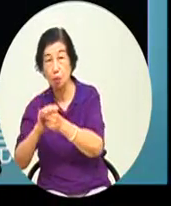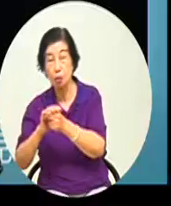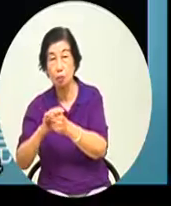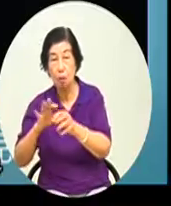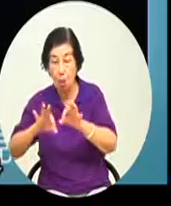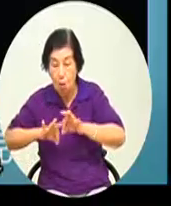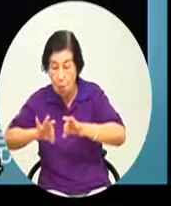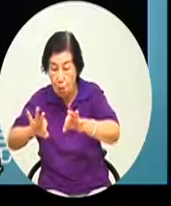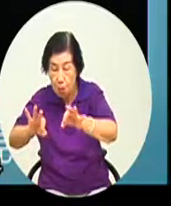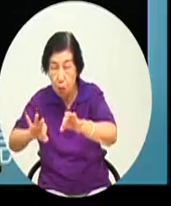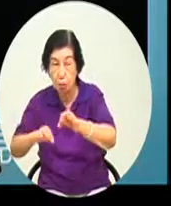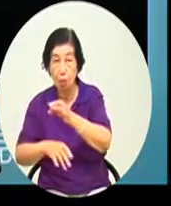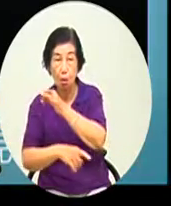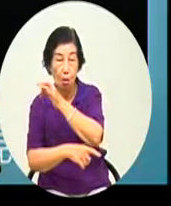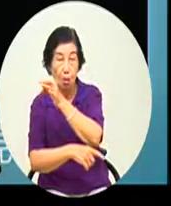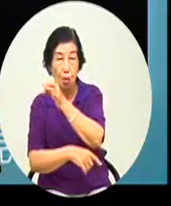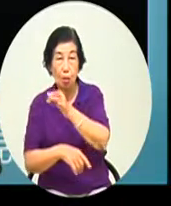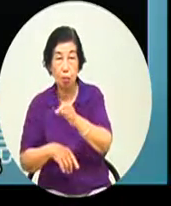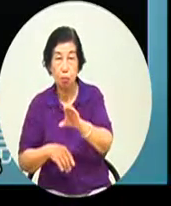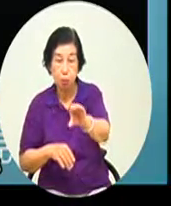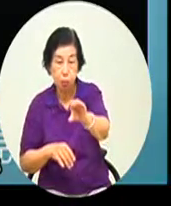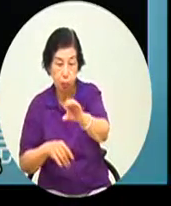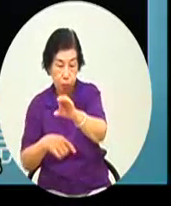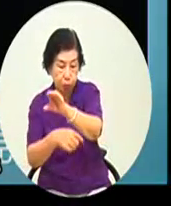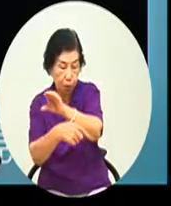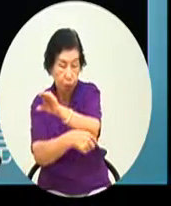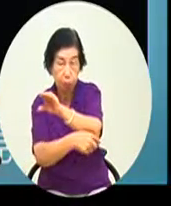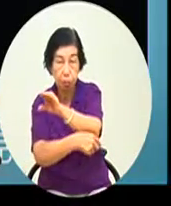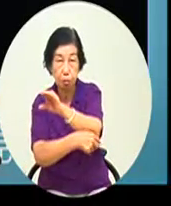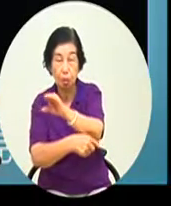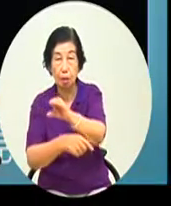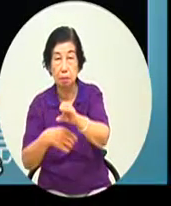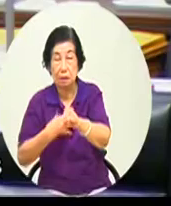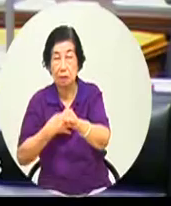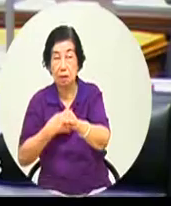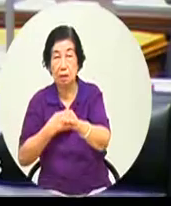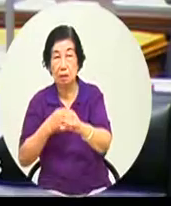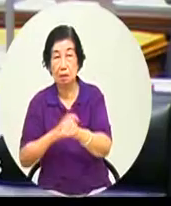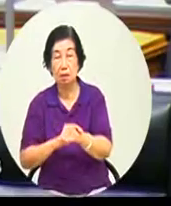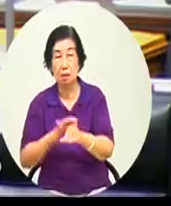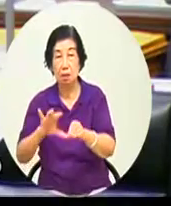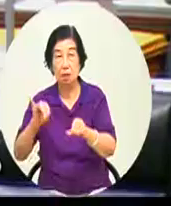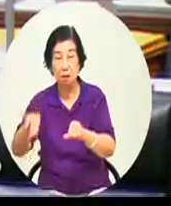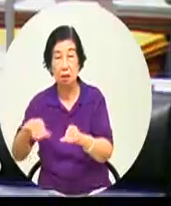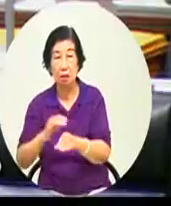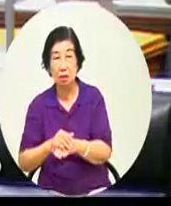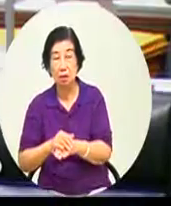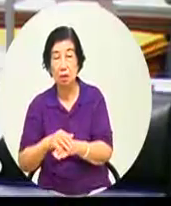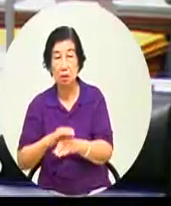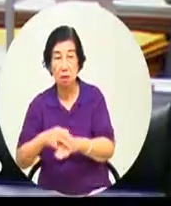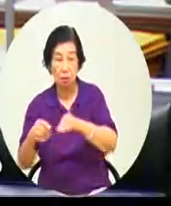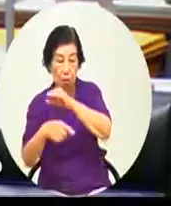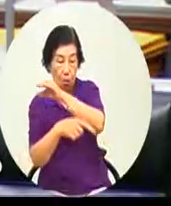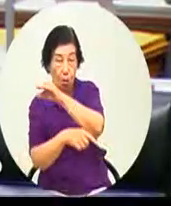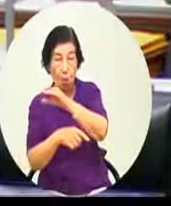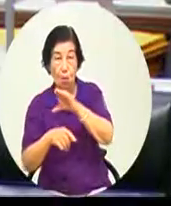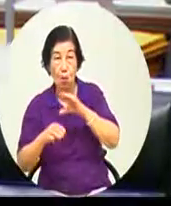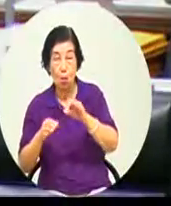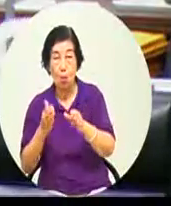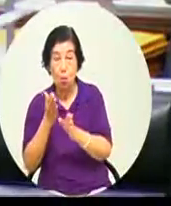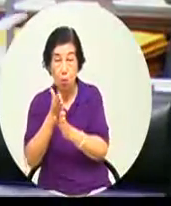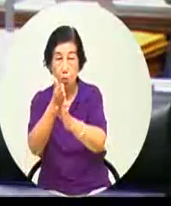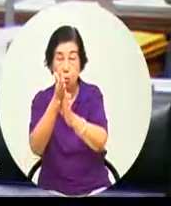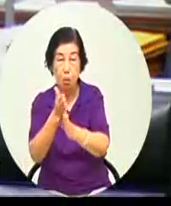近它尾巴很近，大家都知道这是最容易发生危险的地方。大货车有死角啊，在这个死角的地方，我们就